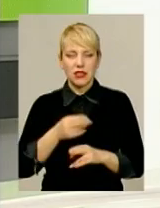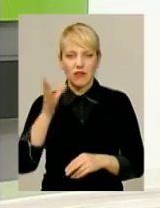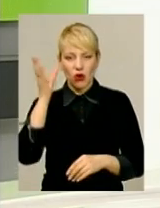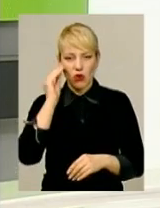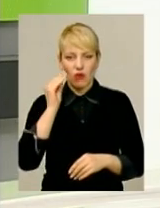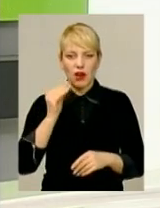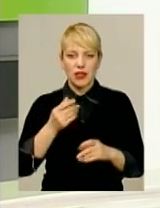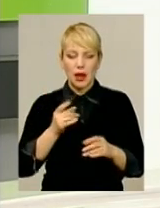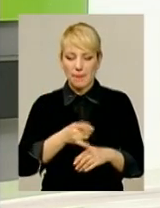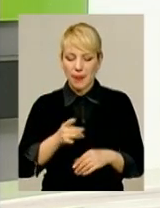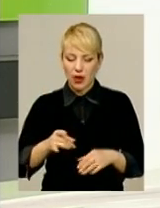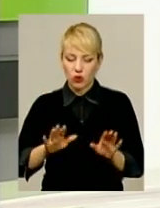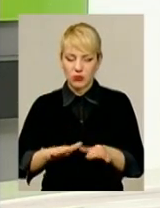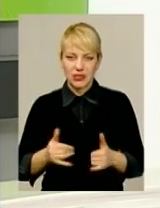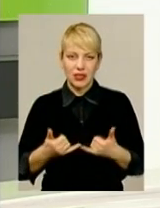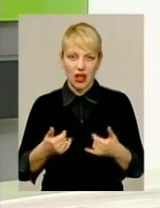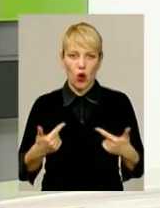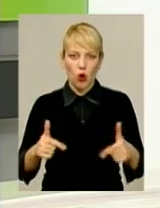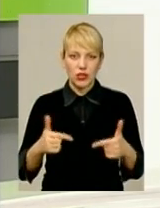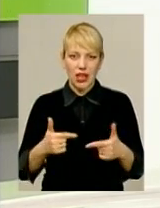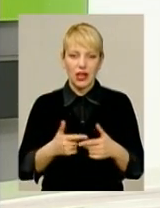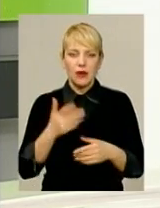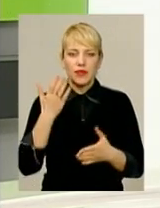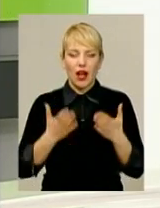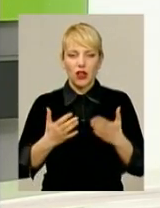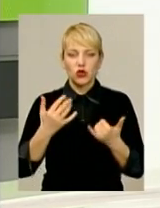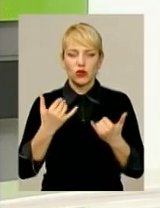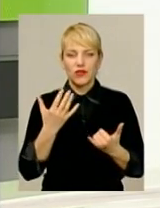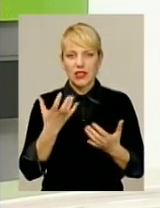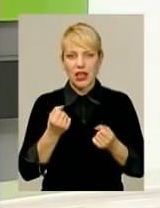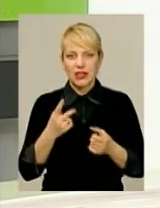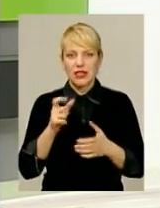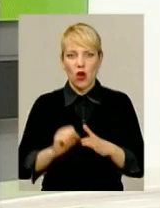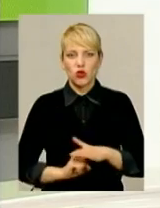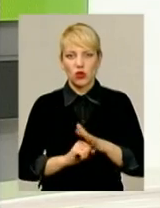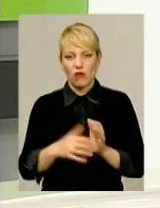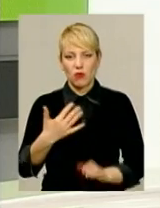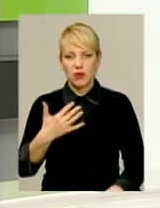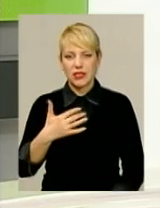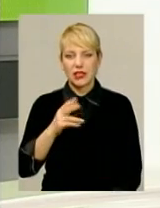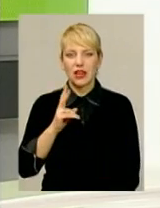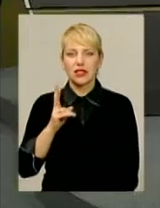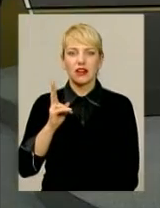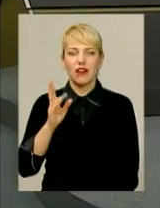гостей, ну, житлового будинку. І якщо взяти за основу 50 квартир, це